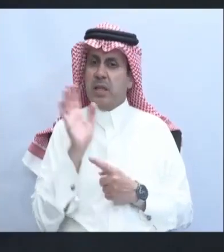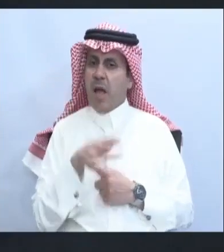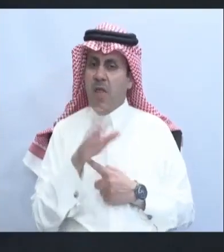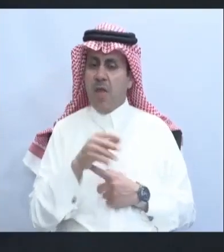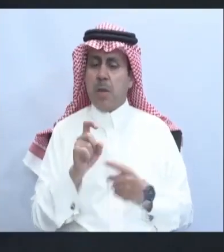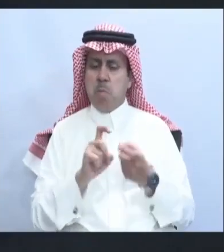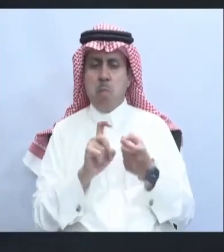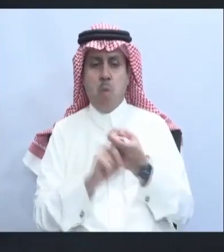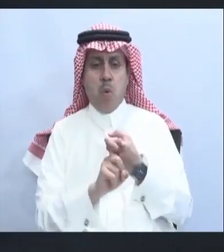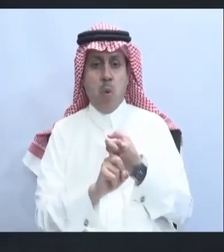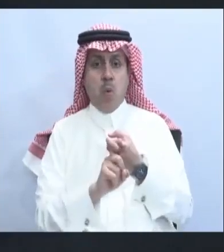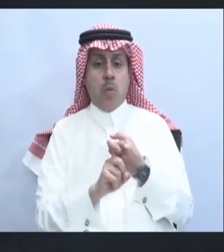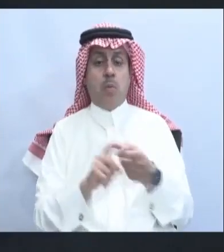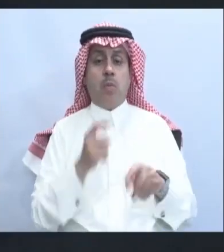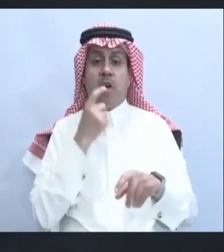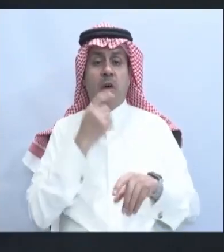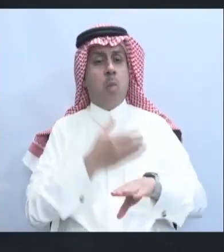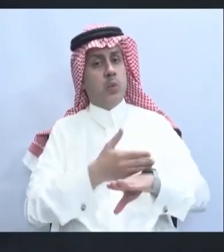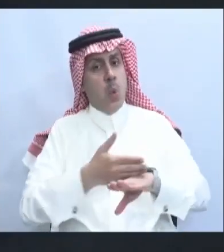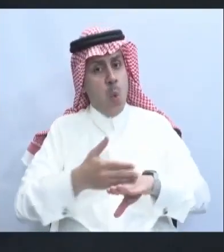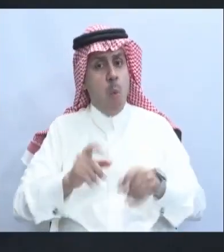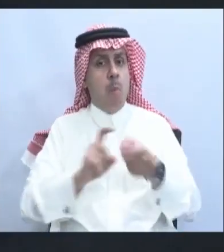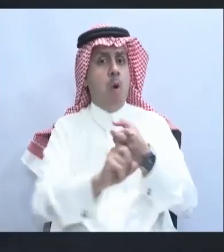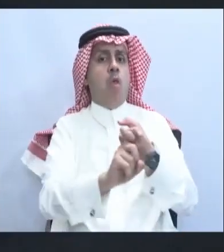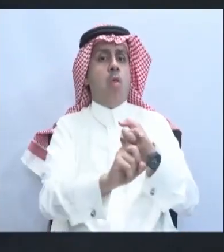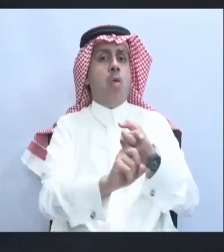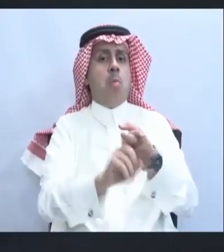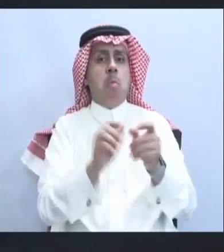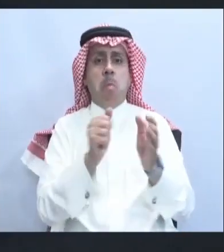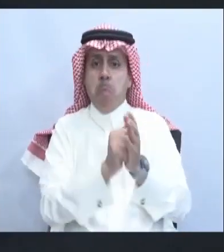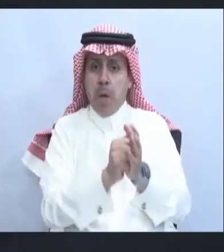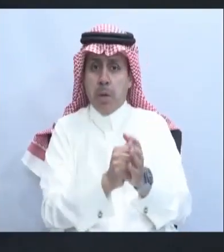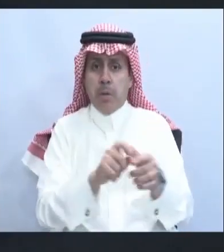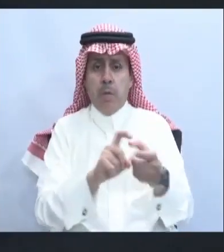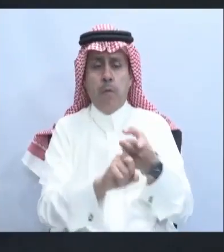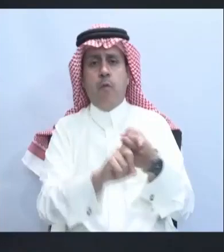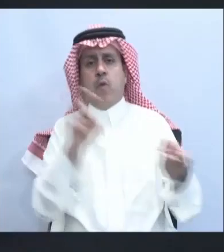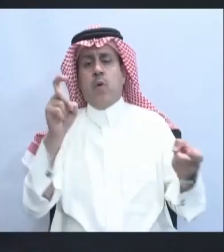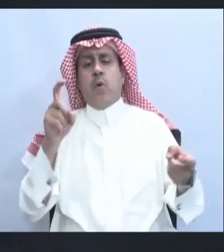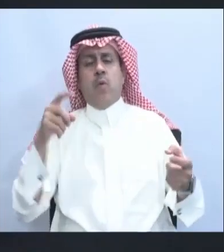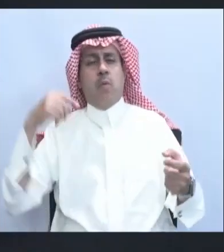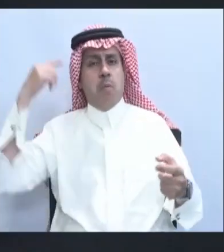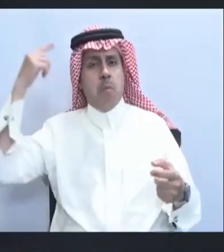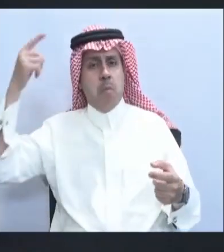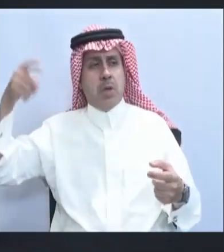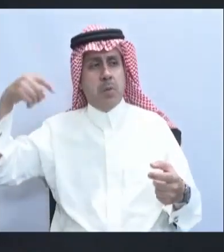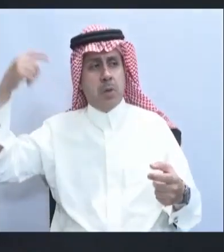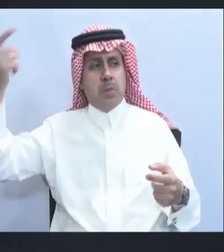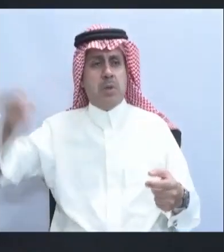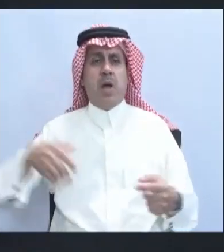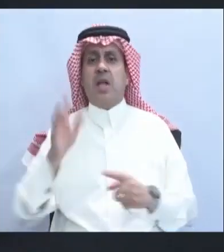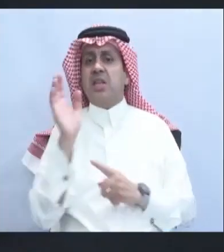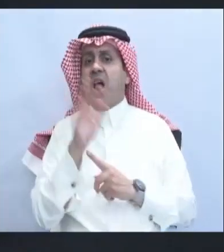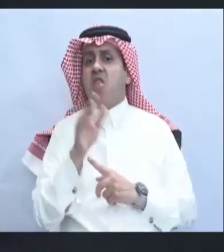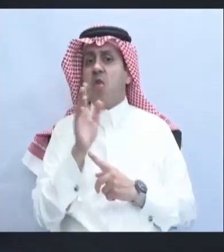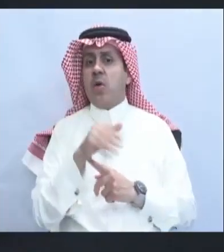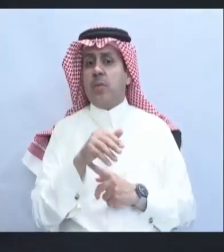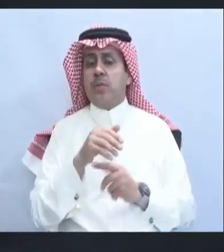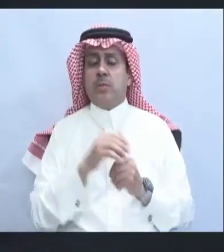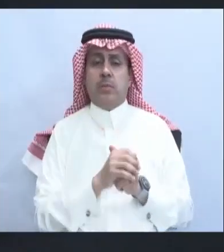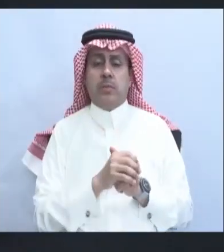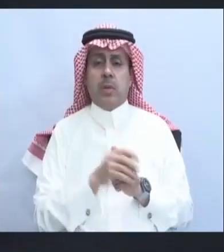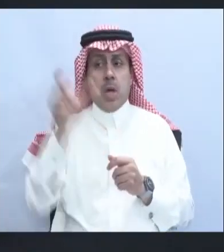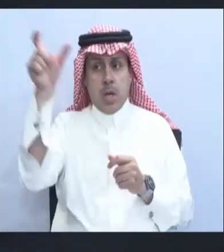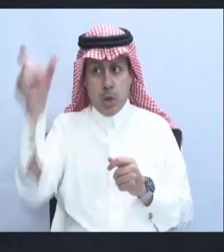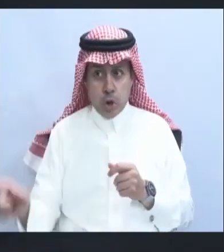بعد تلك العلاقه والمده التي عاشاها في هذا البيت يحصل الفرقه فهذا التاثر قد يجعل